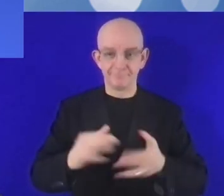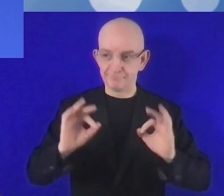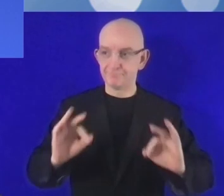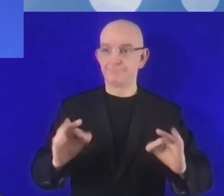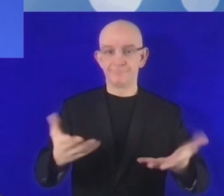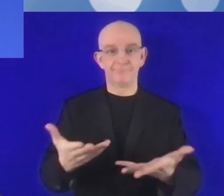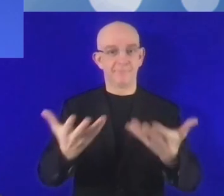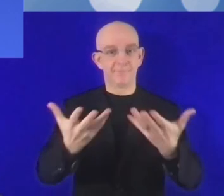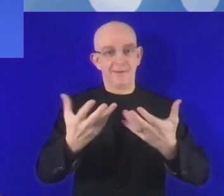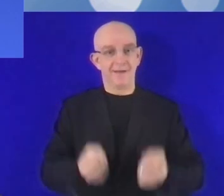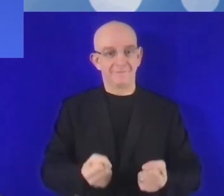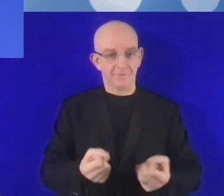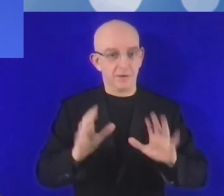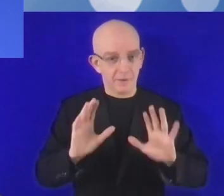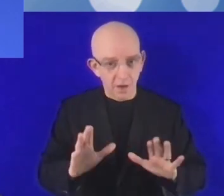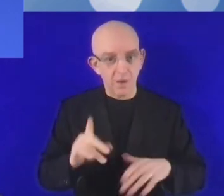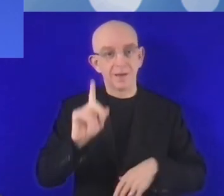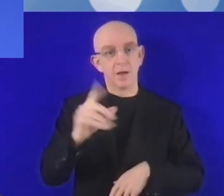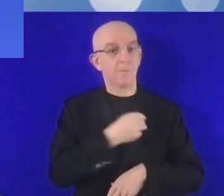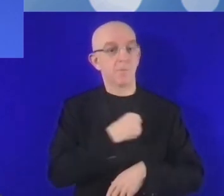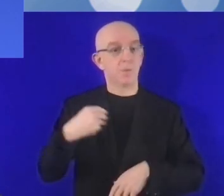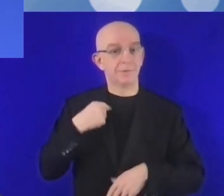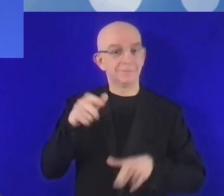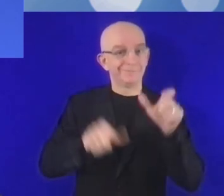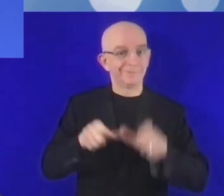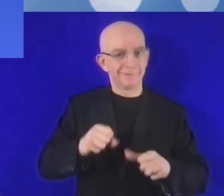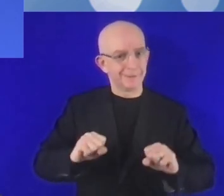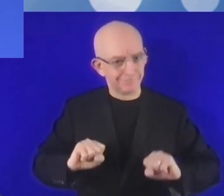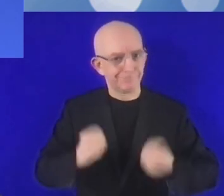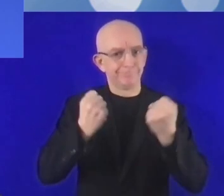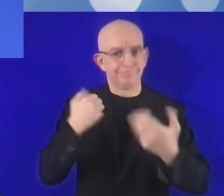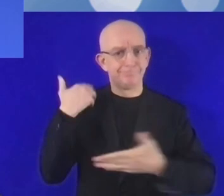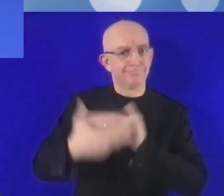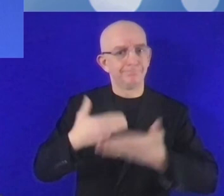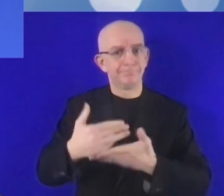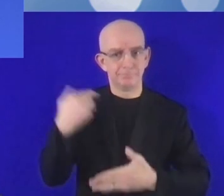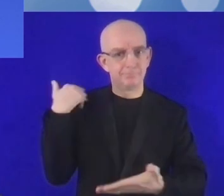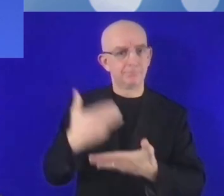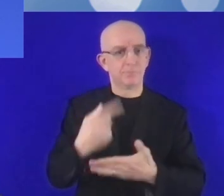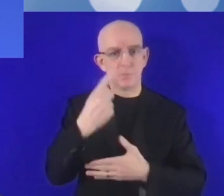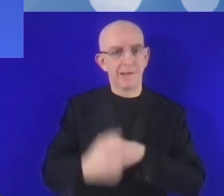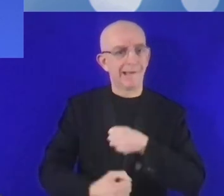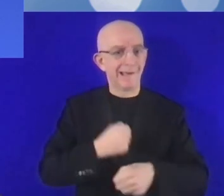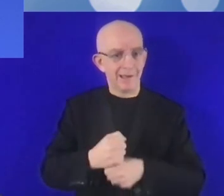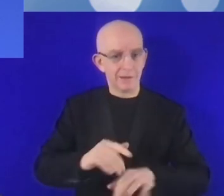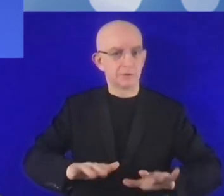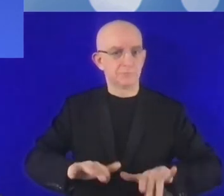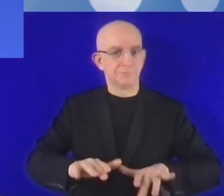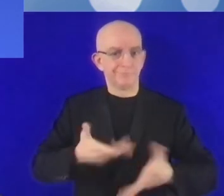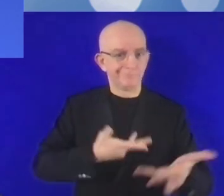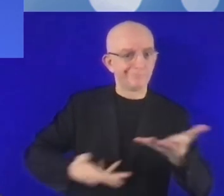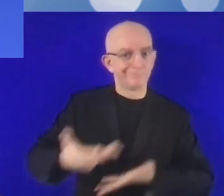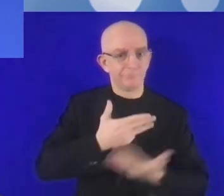天已经结束。在几句话当中可以总结一下，都谈到哪些事情？我们谈了些什么呢？我们